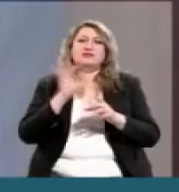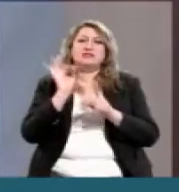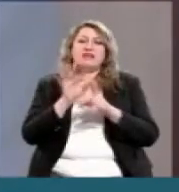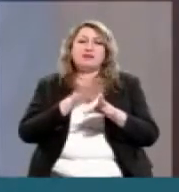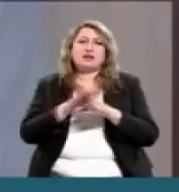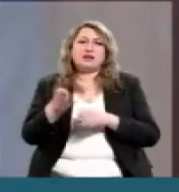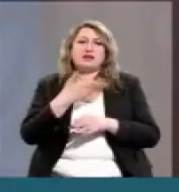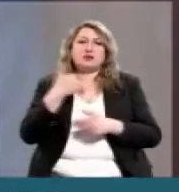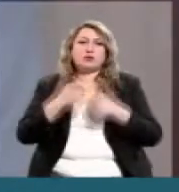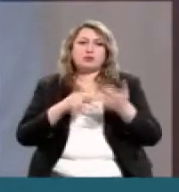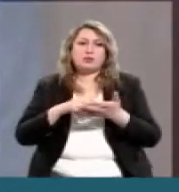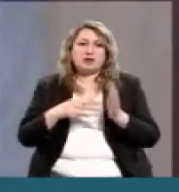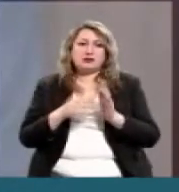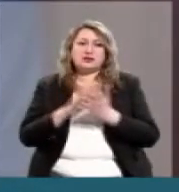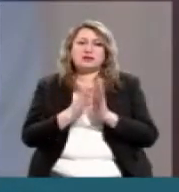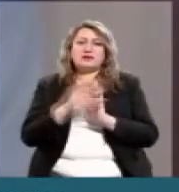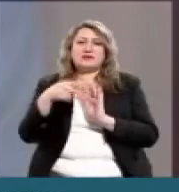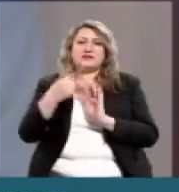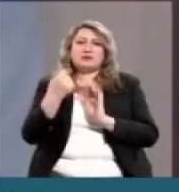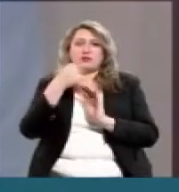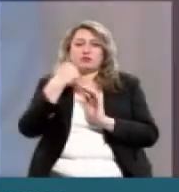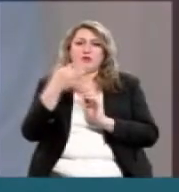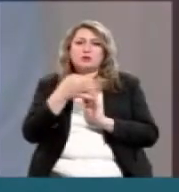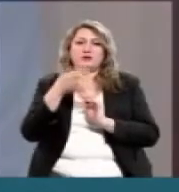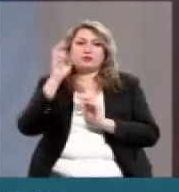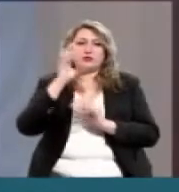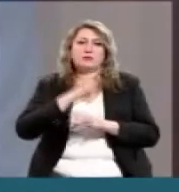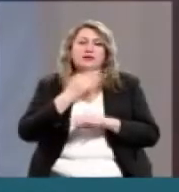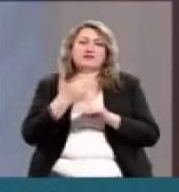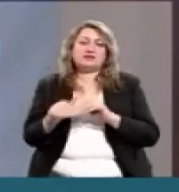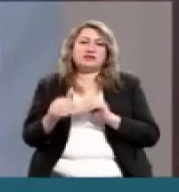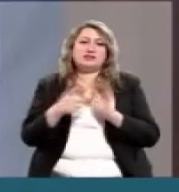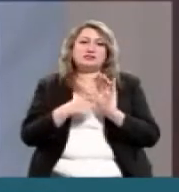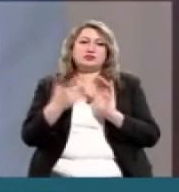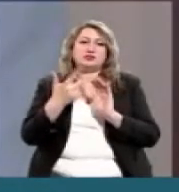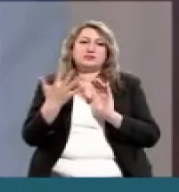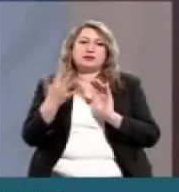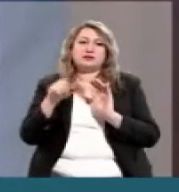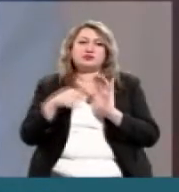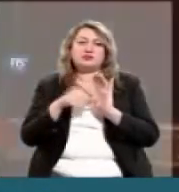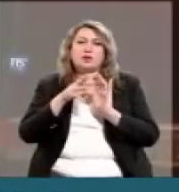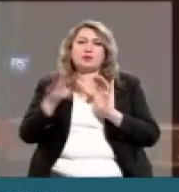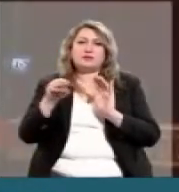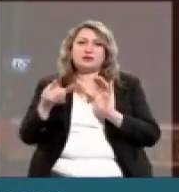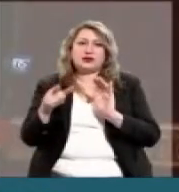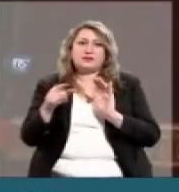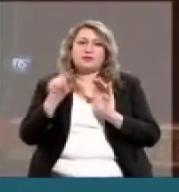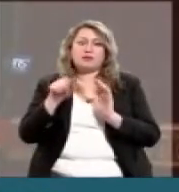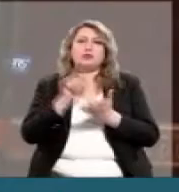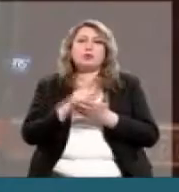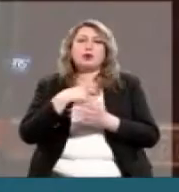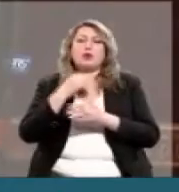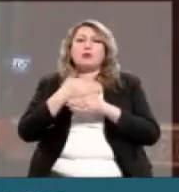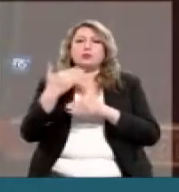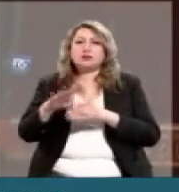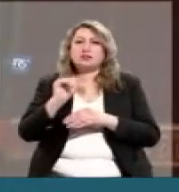области объемов комплексного плана в январе 2022 года из областного бюджета было выделено 735,6 миллионов тенге. То, что мы упустили